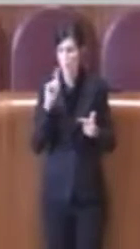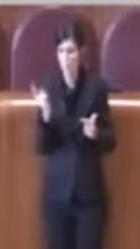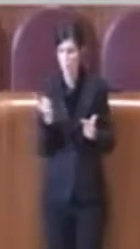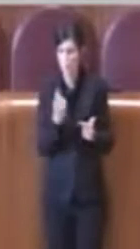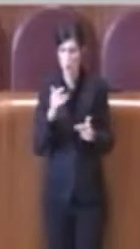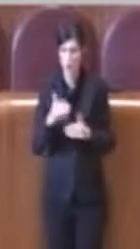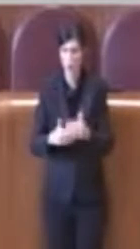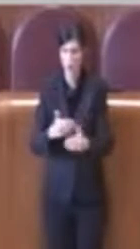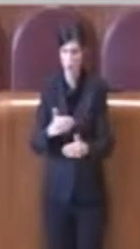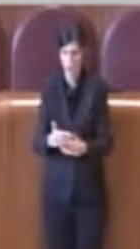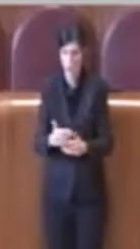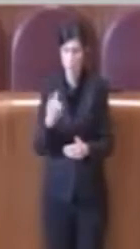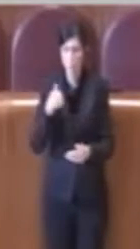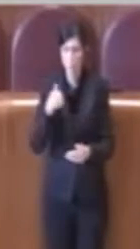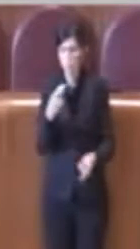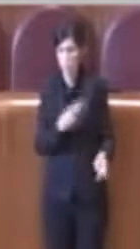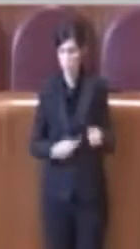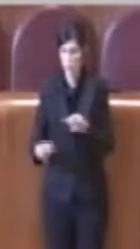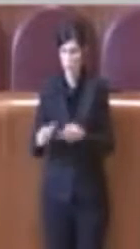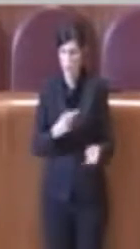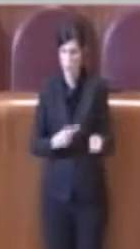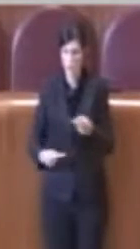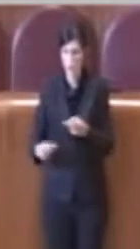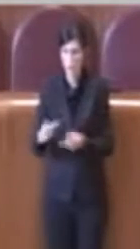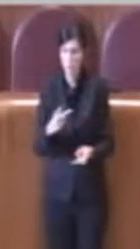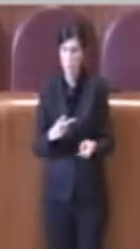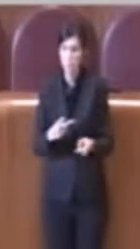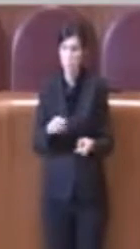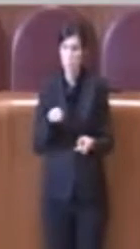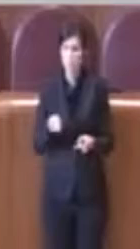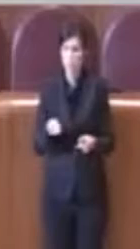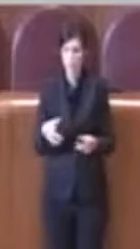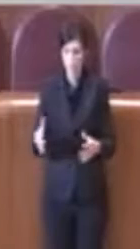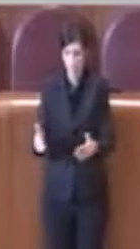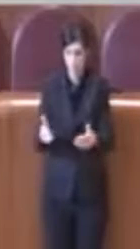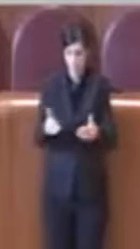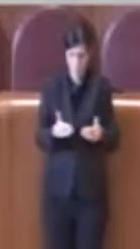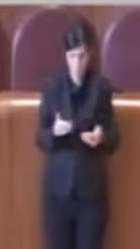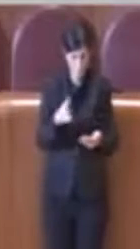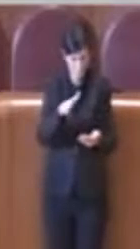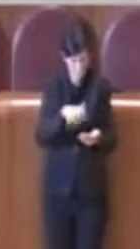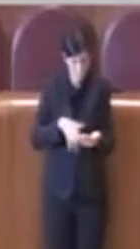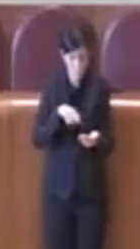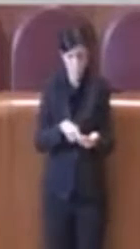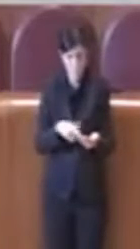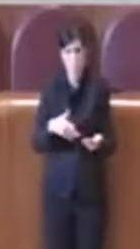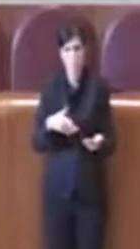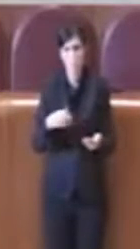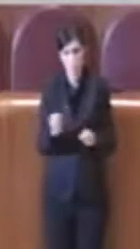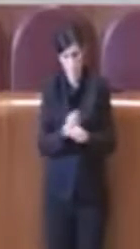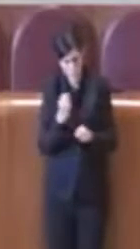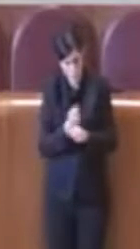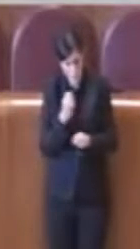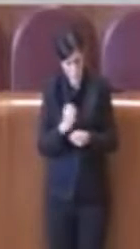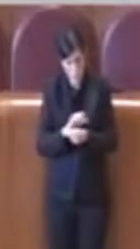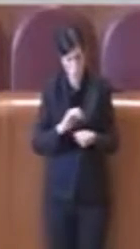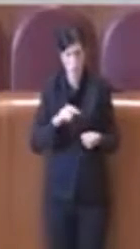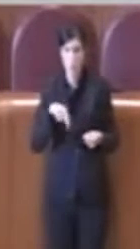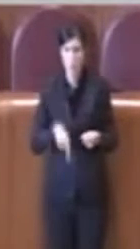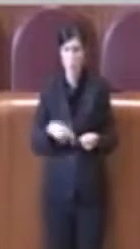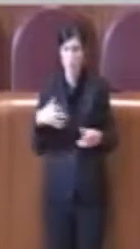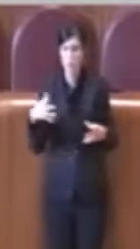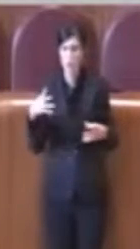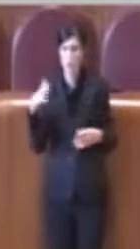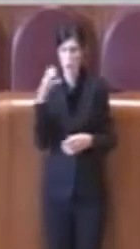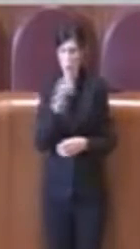e cercando il più possibile di farli nostri. Quindi capisco che le opposizioni non si sentano